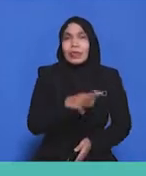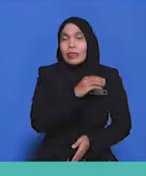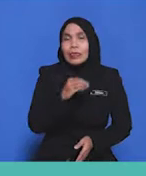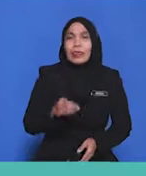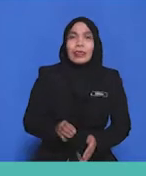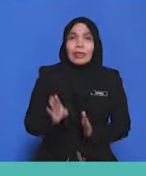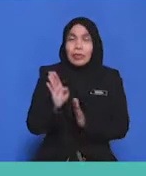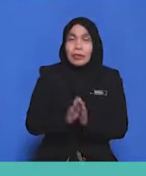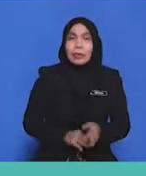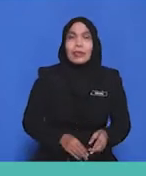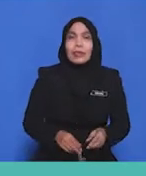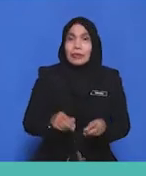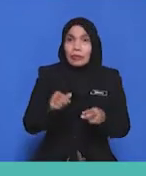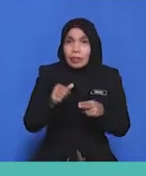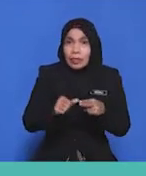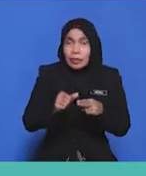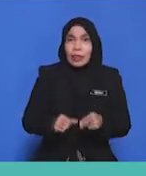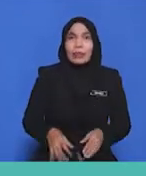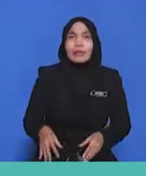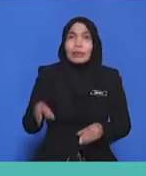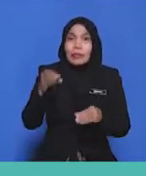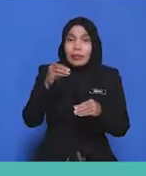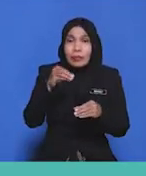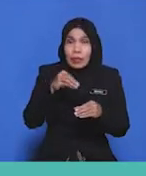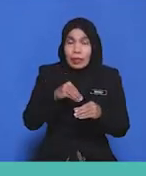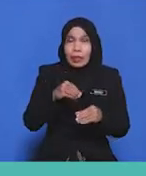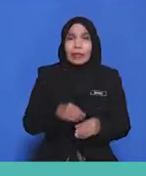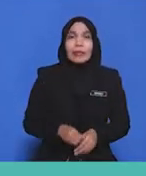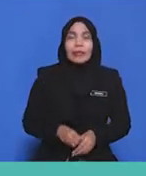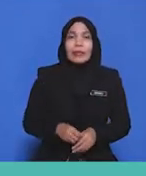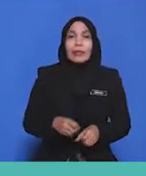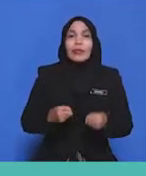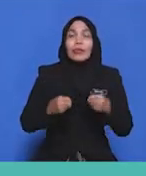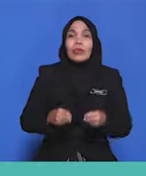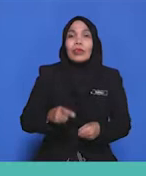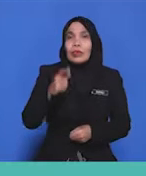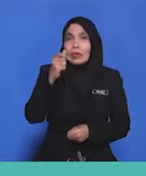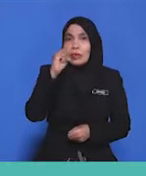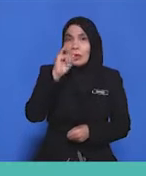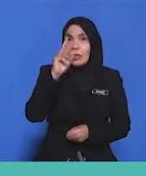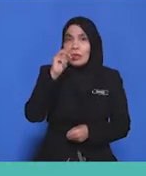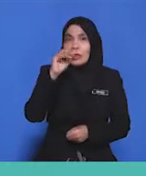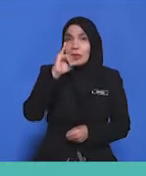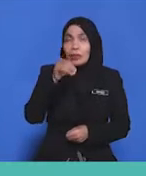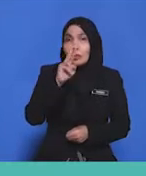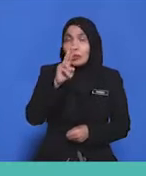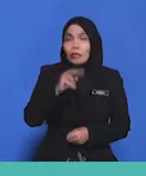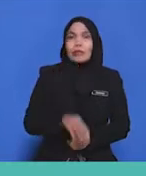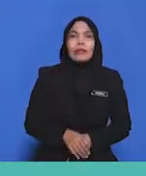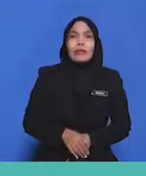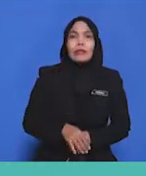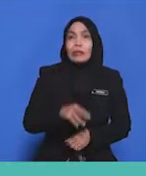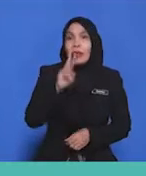tinju dan permainan rugby, memandangkan sukan ini berbentuk agresif dan meletakkan